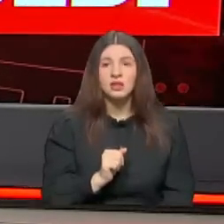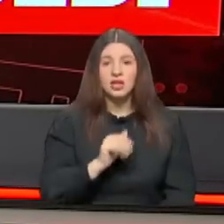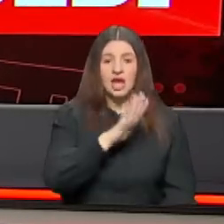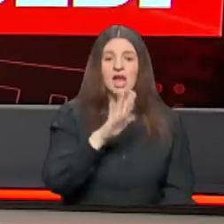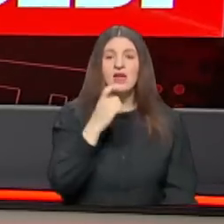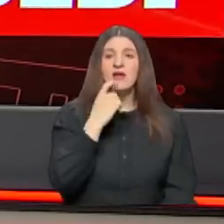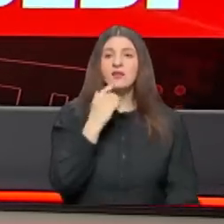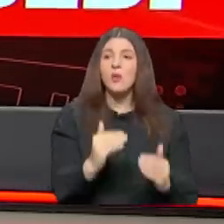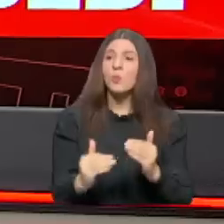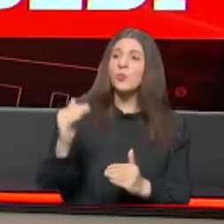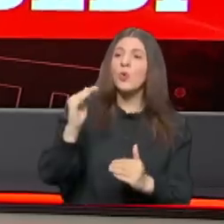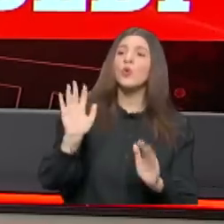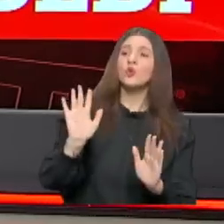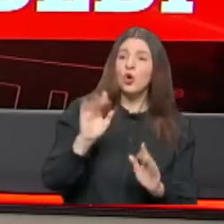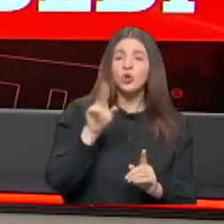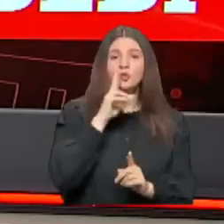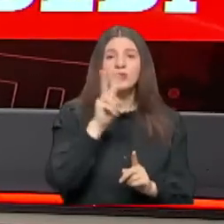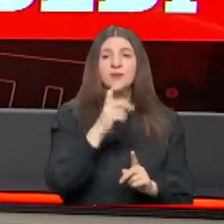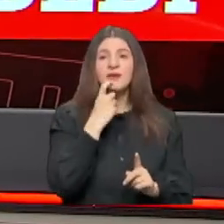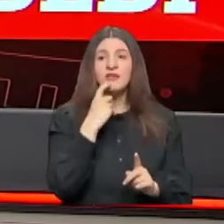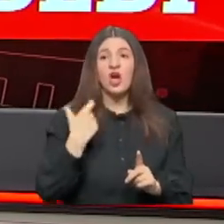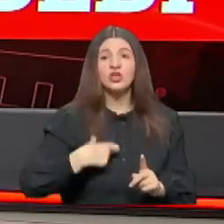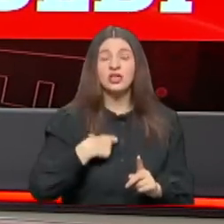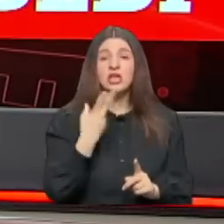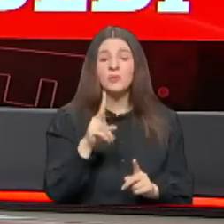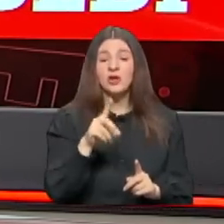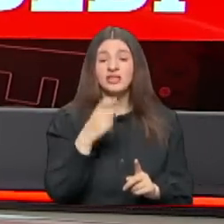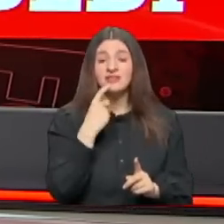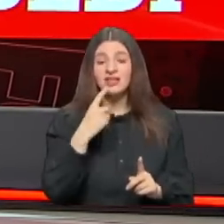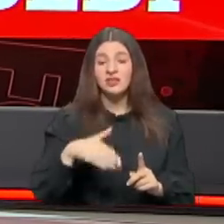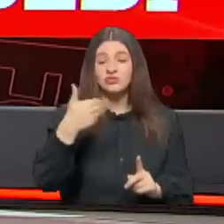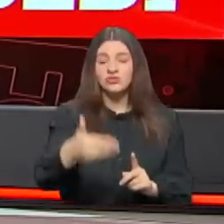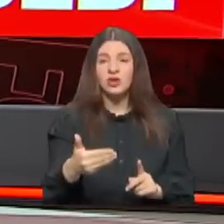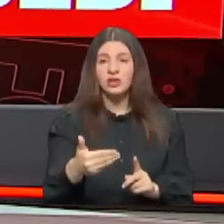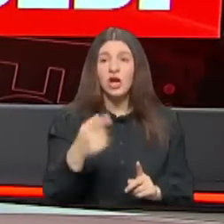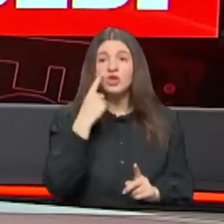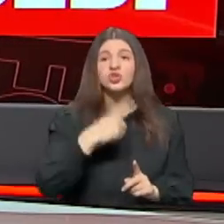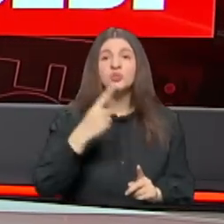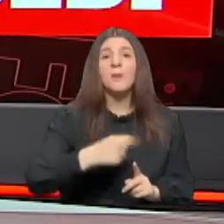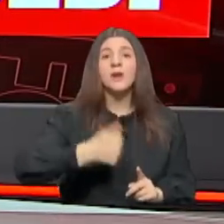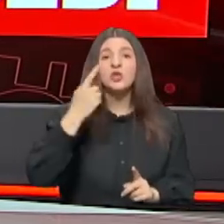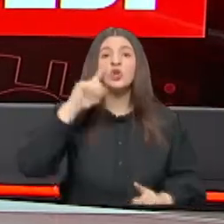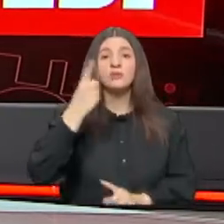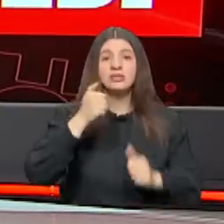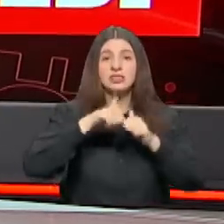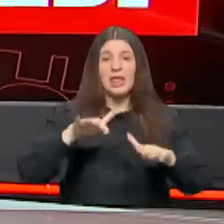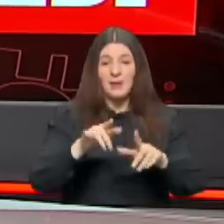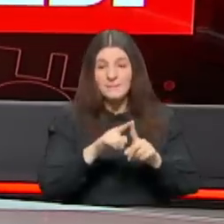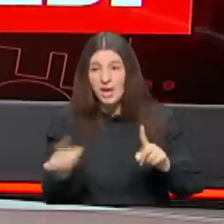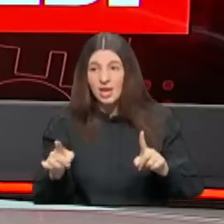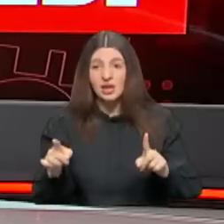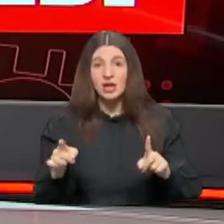50 yıldır artmamış. Şimdi son 20 yılda özellikle 2018'den itibaren Cumhurbaşkanlığı hükümet sisteminden